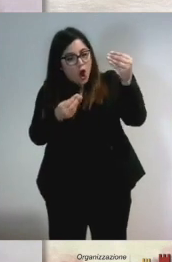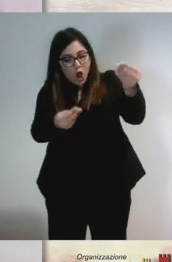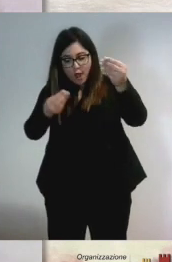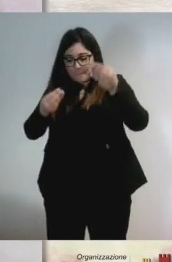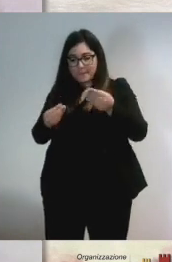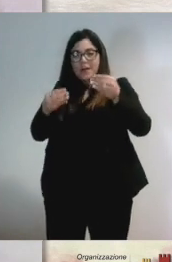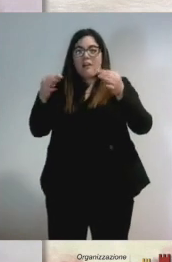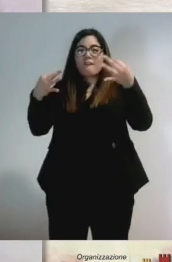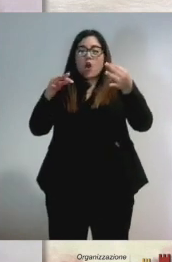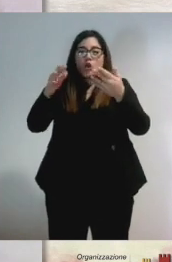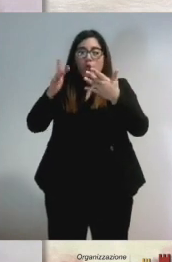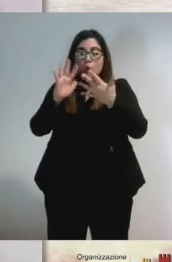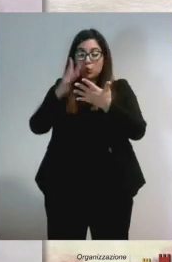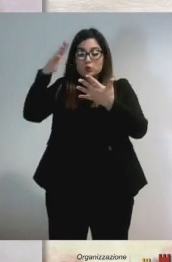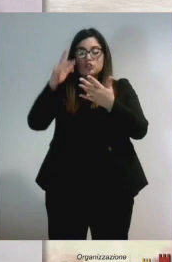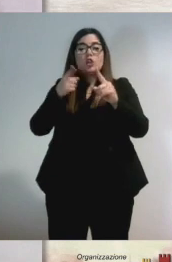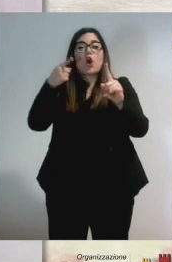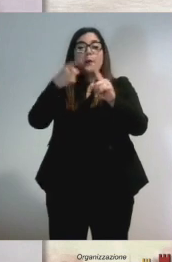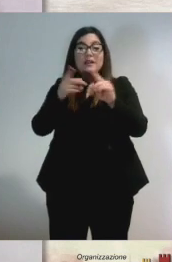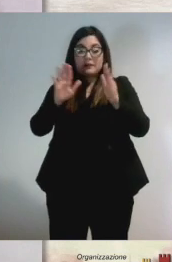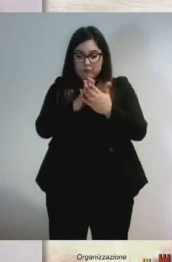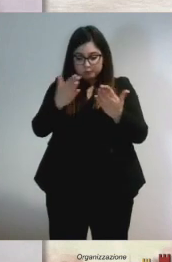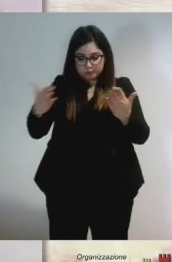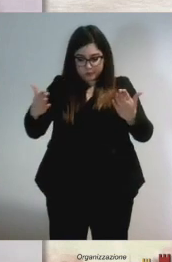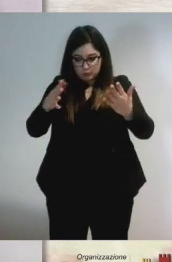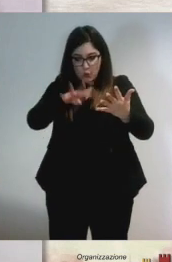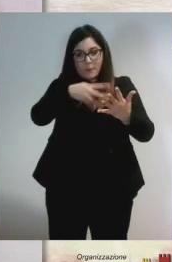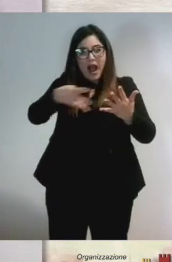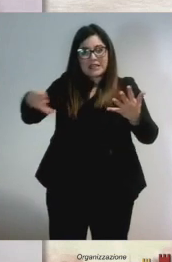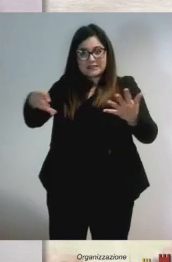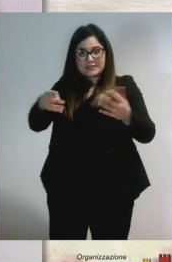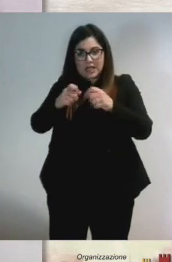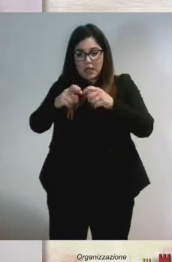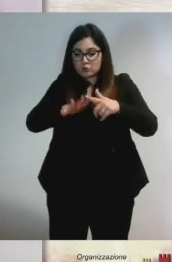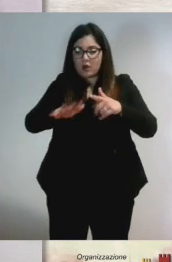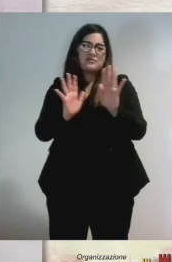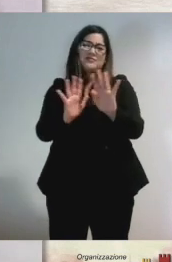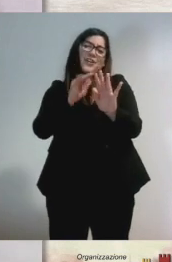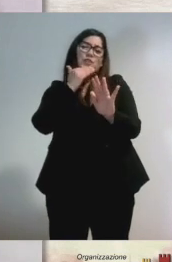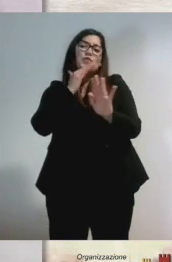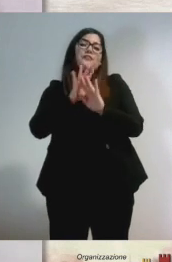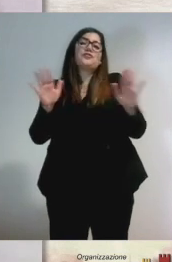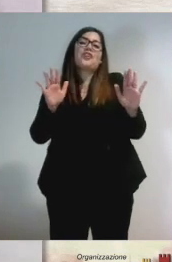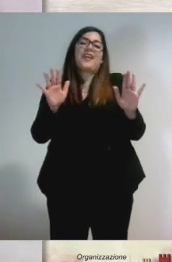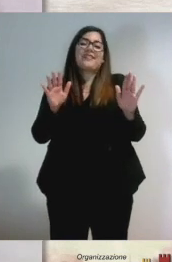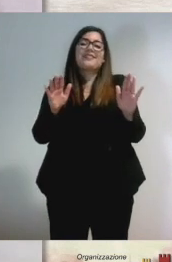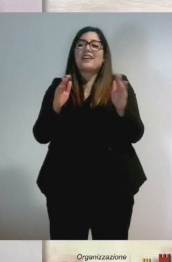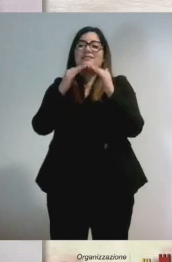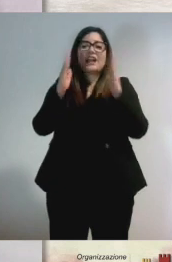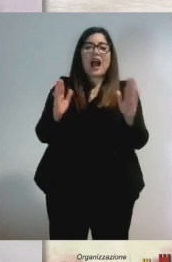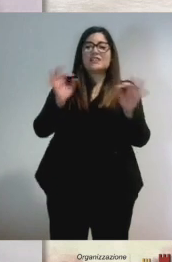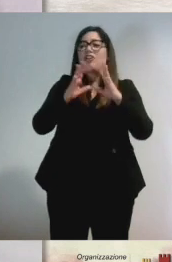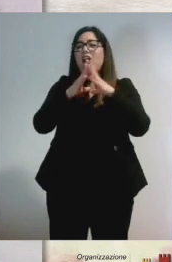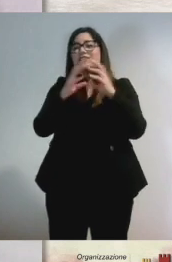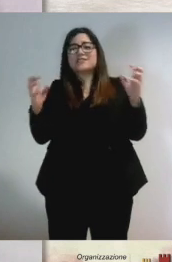per ottenere la destinazione urbanistica di un suolo si può fare in maniera digitale direttamente dalla propria azienda dalla propria impresa dal